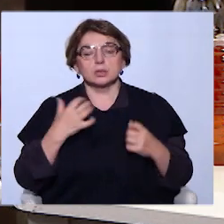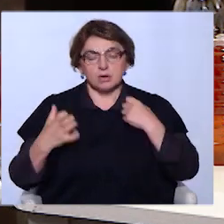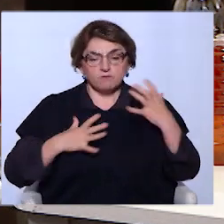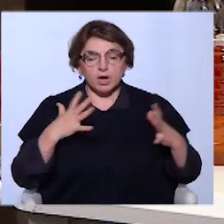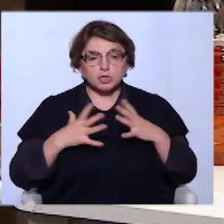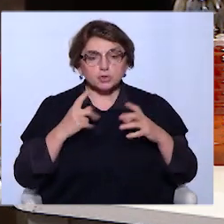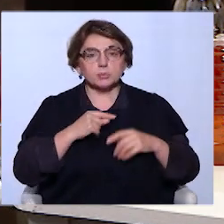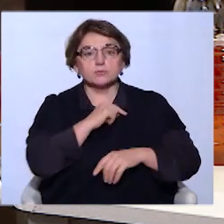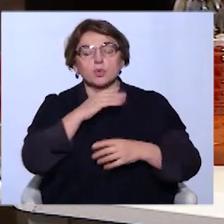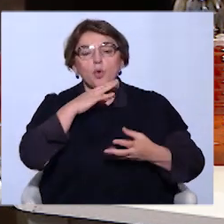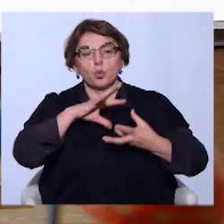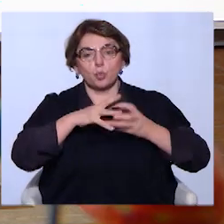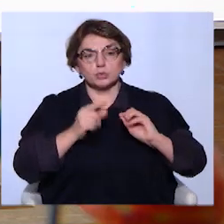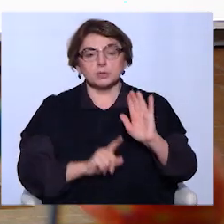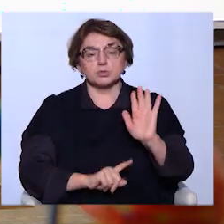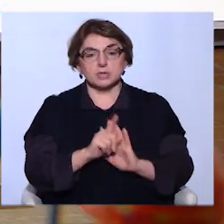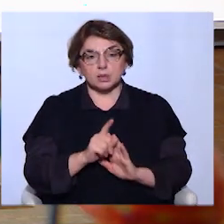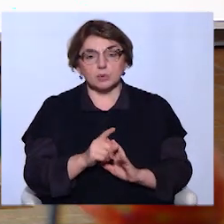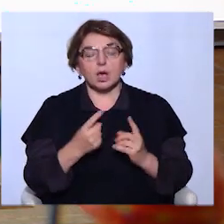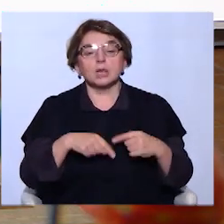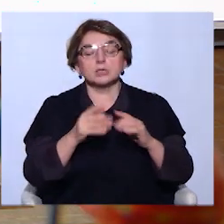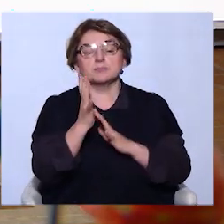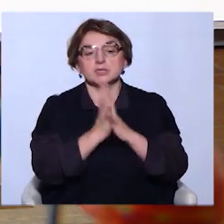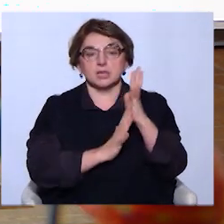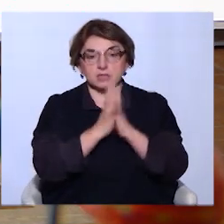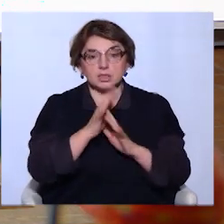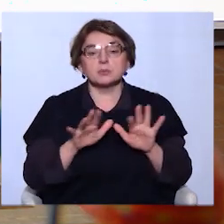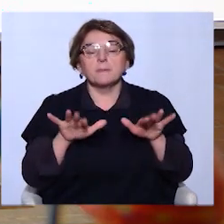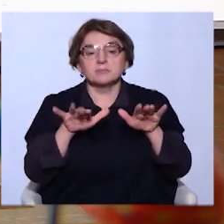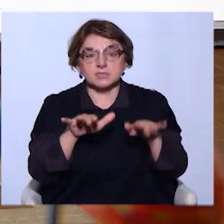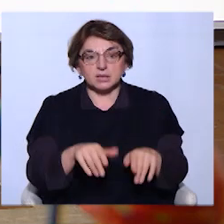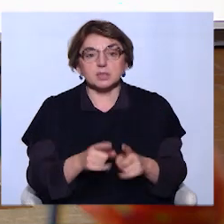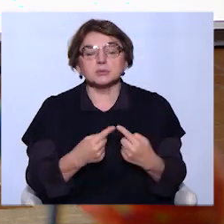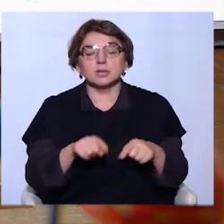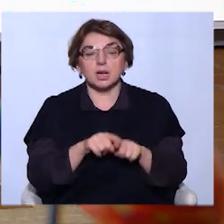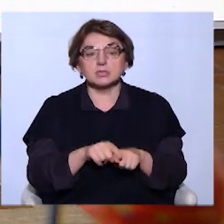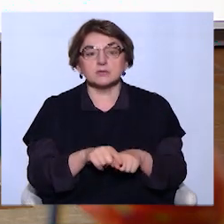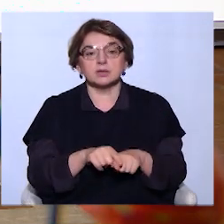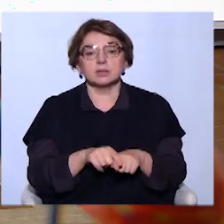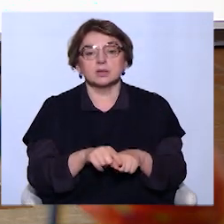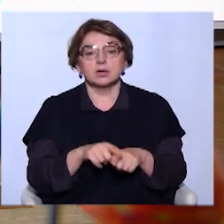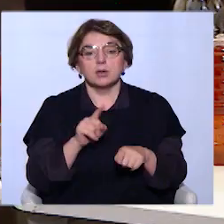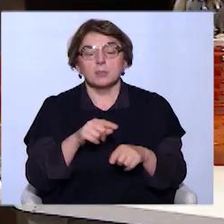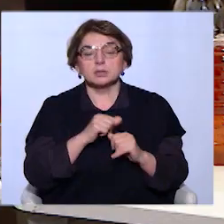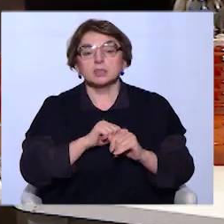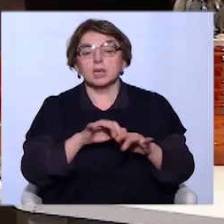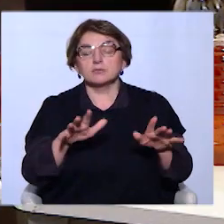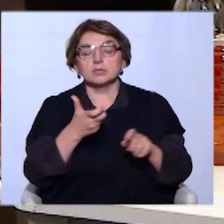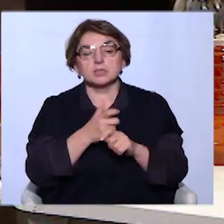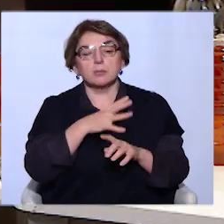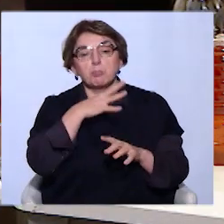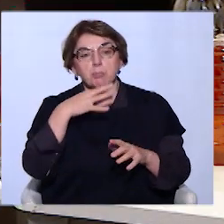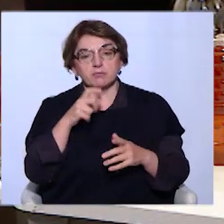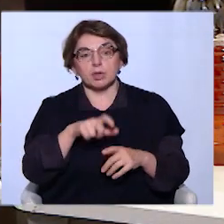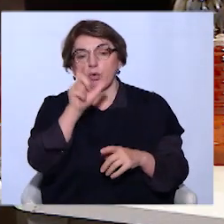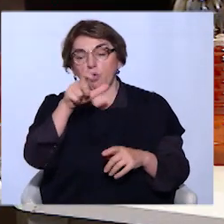შეიძლება კუნთებშიც წარმოიქმნას, შეიცავენ მცენარეები, მწერებიც კი და მათი გავრცელება ძალიან დიდია